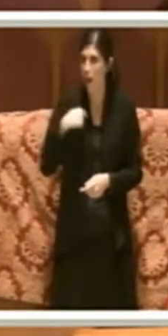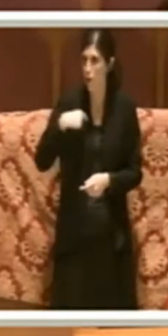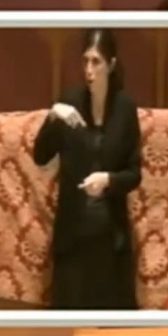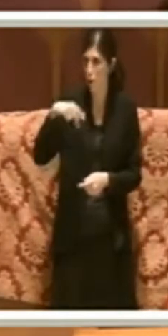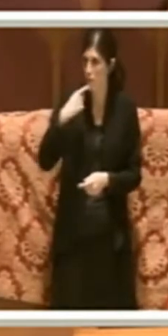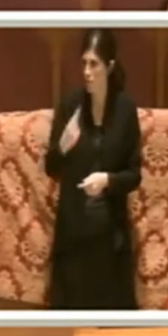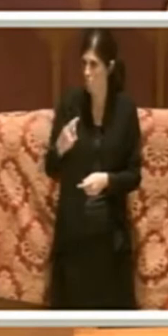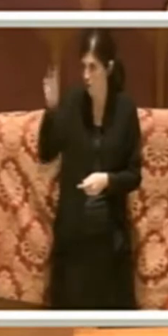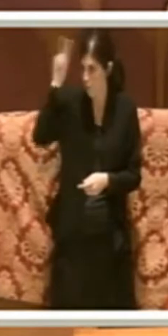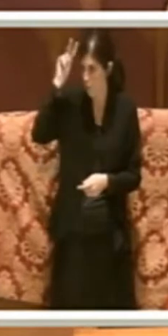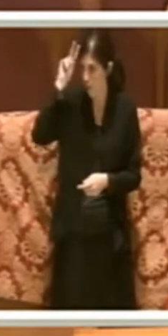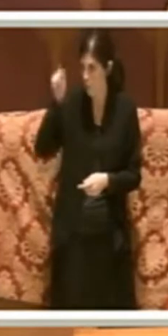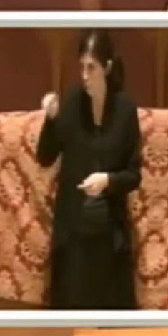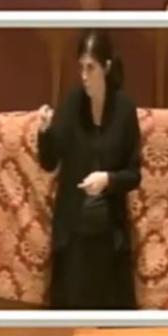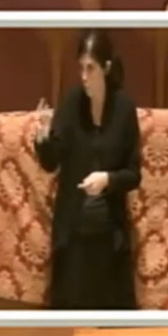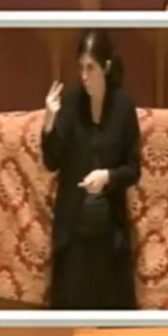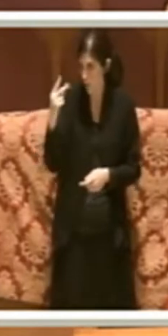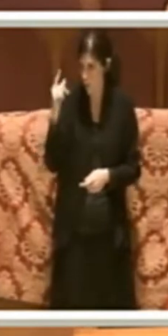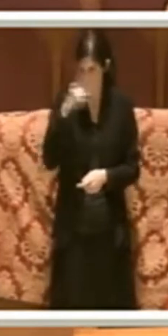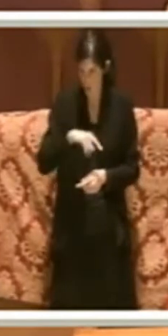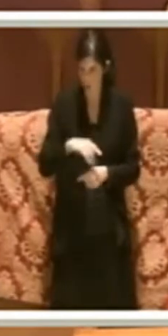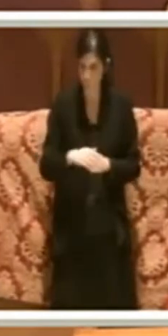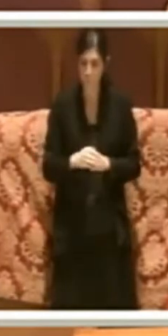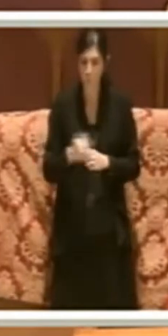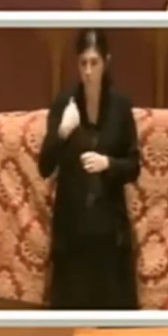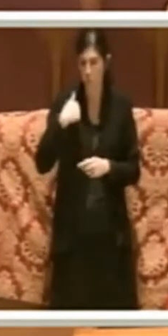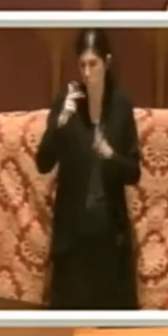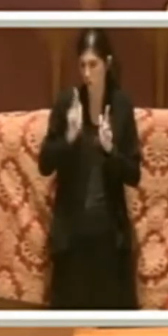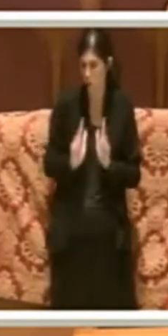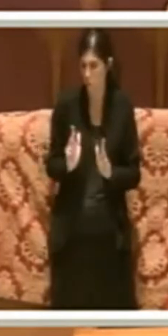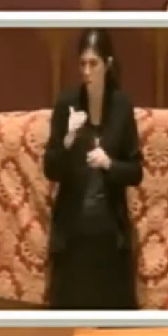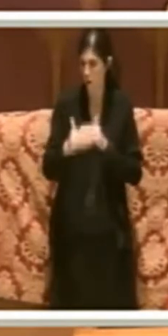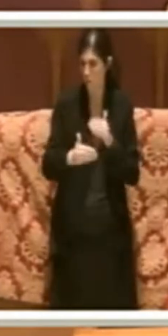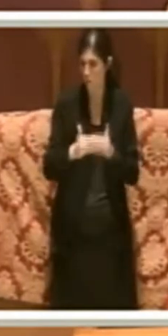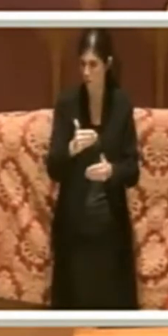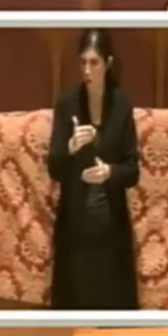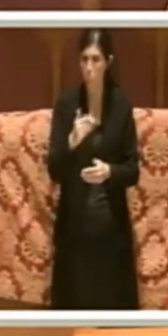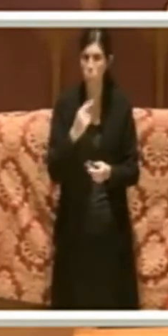fa, quindi sto tranquillo. È chiaro che